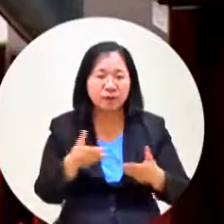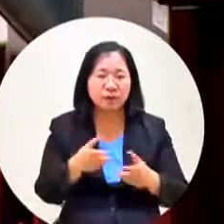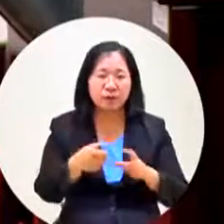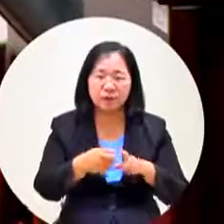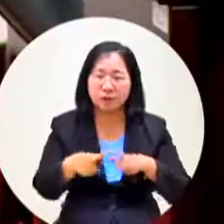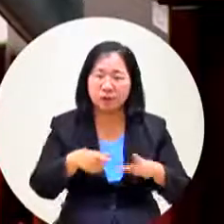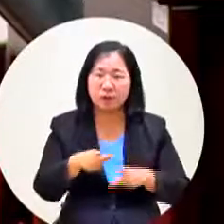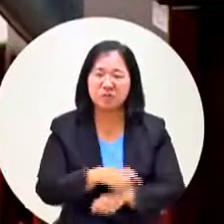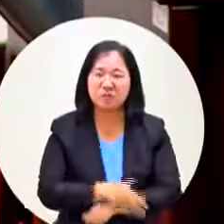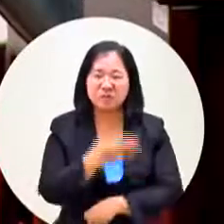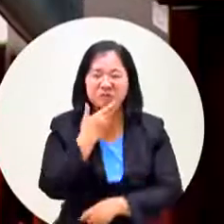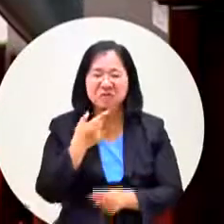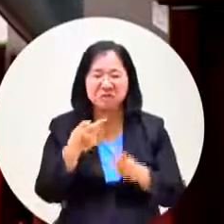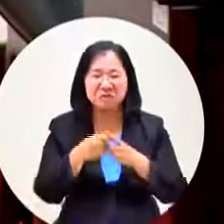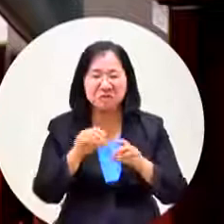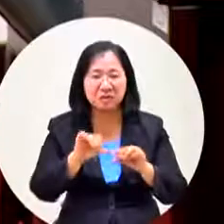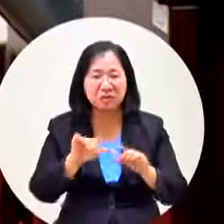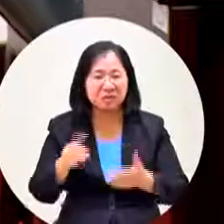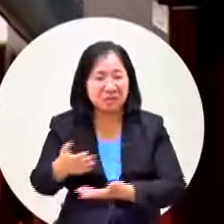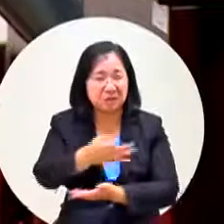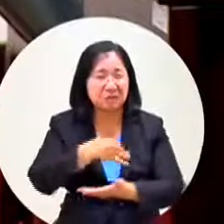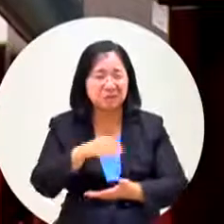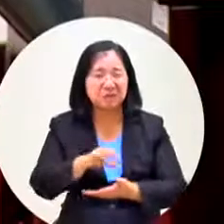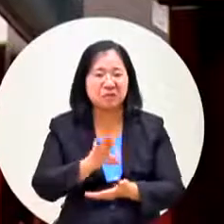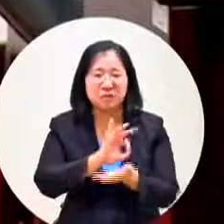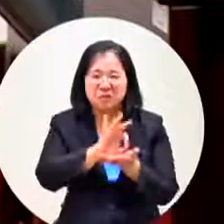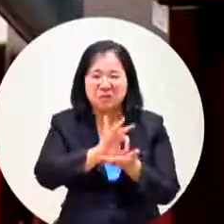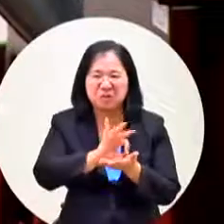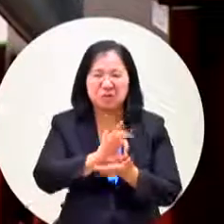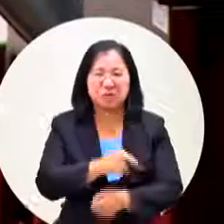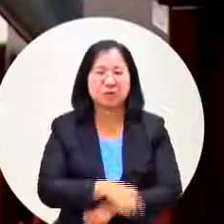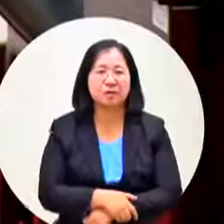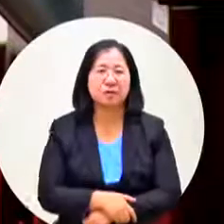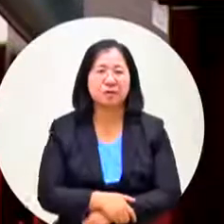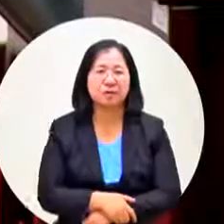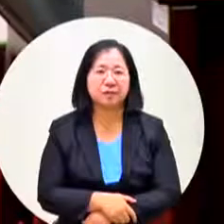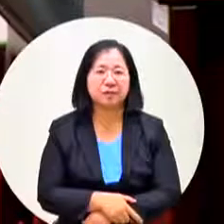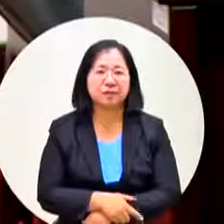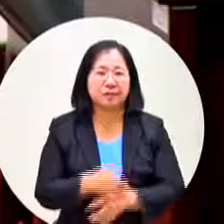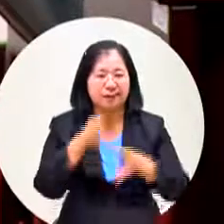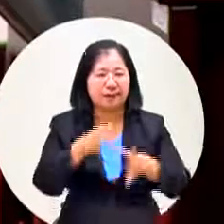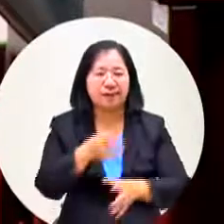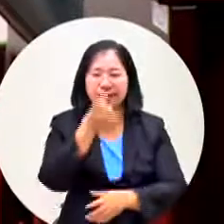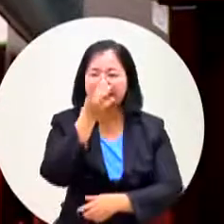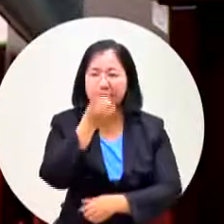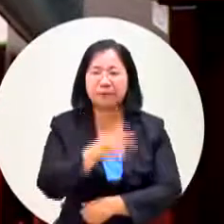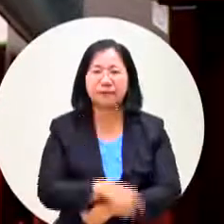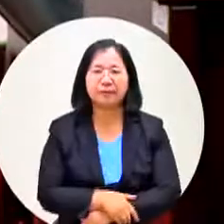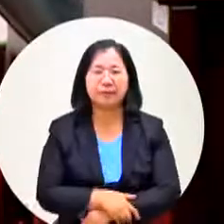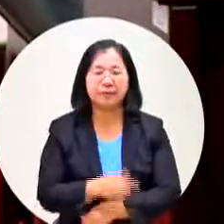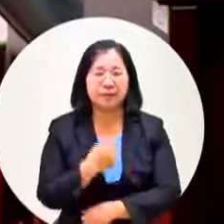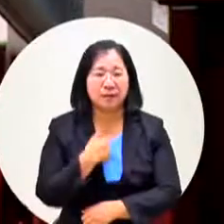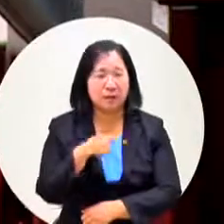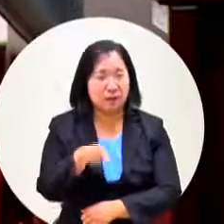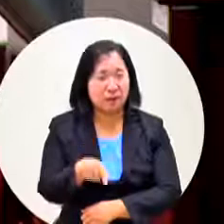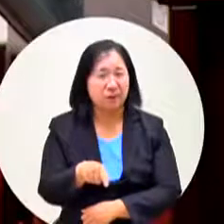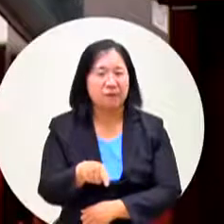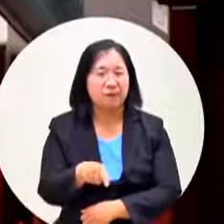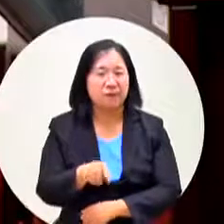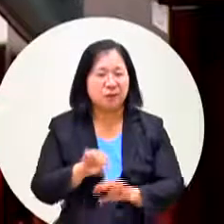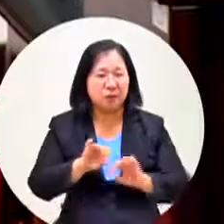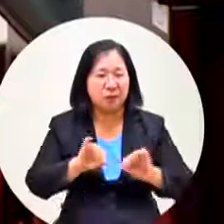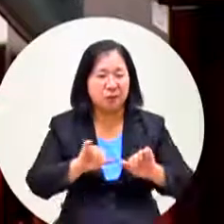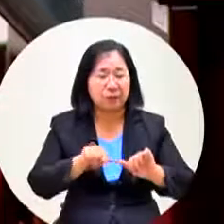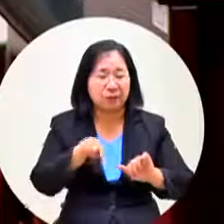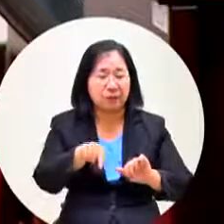5万4千500平方啦吼，伊也换算做平，佫有16,000几平啦吼。啊，伊进目前是已经吼， 啊，是